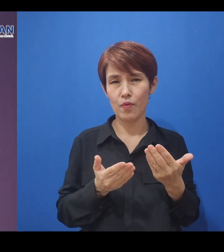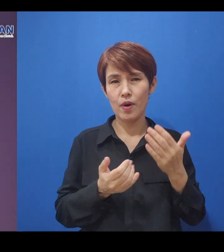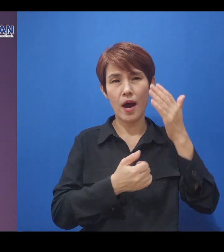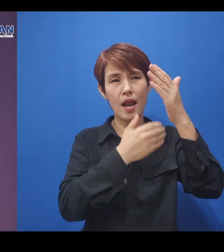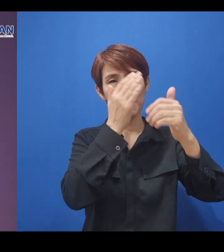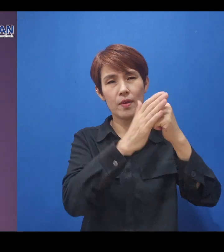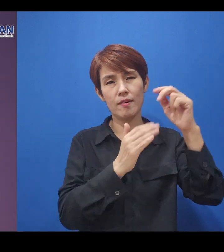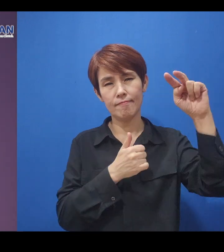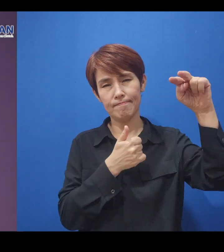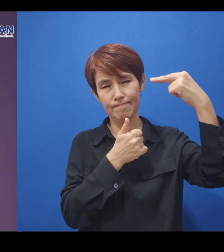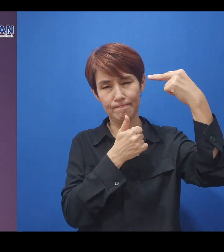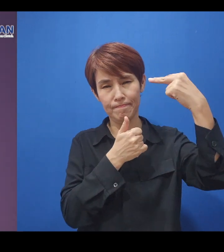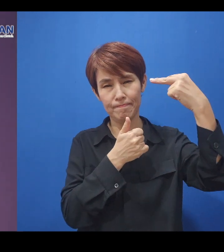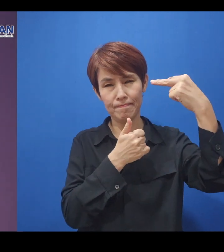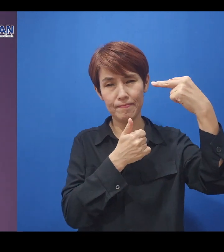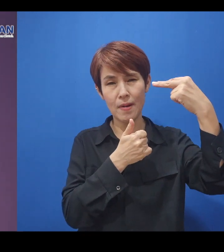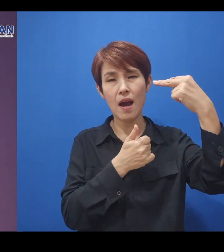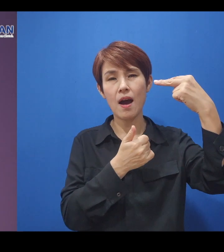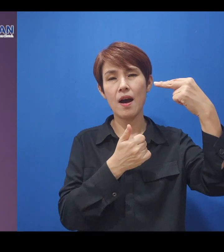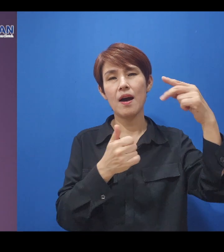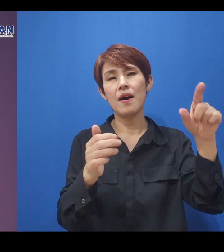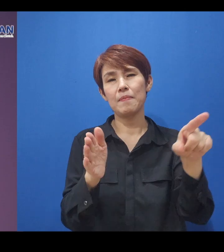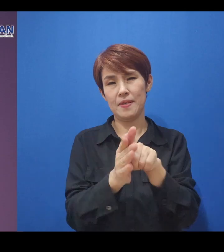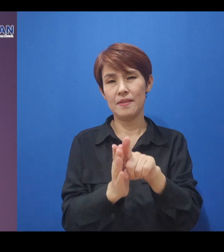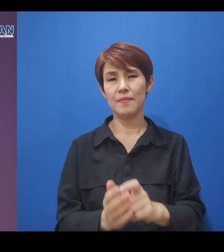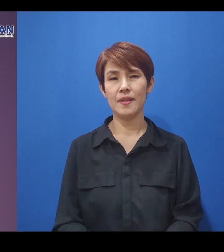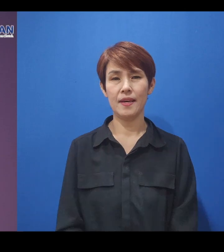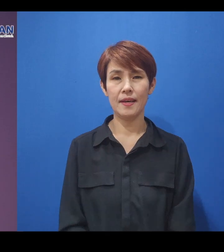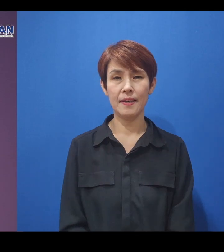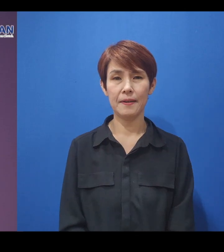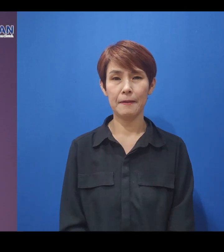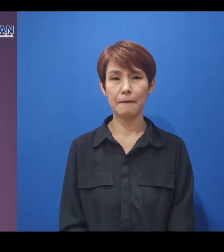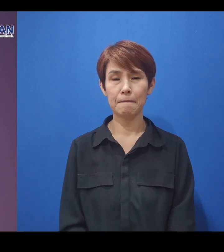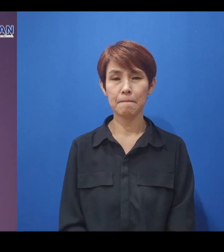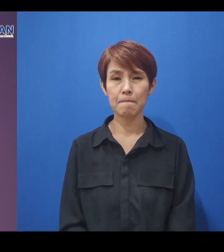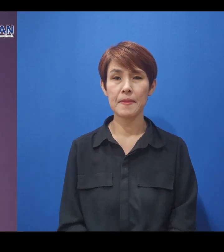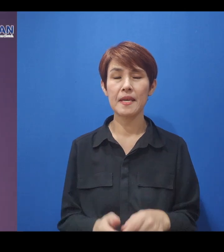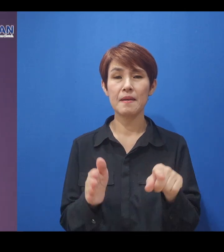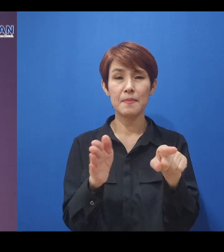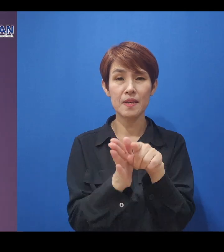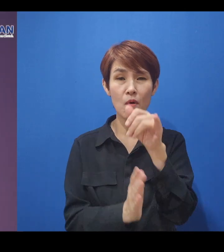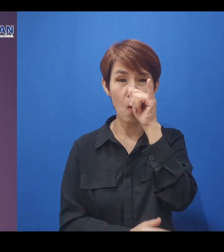우리를 향하고 계신 줄 믿습니다. 이 믿음이